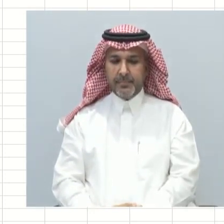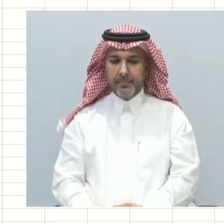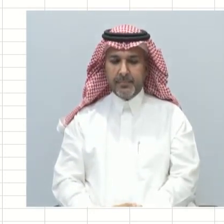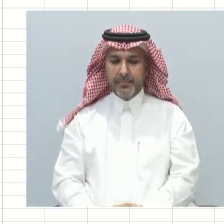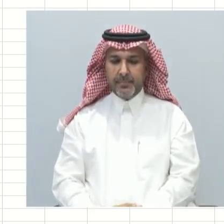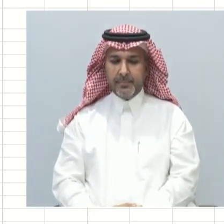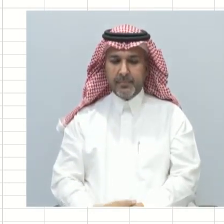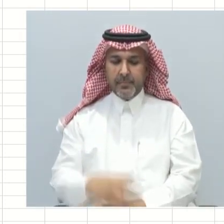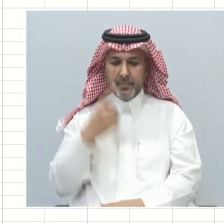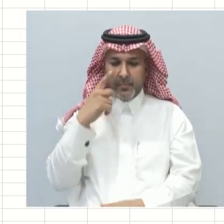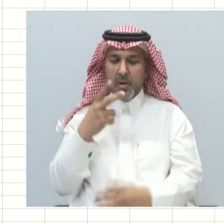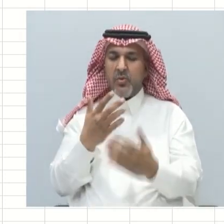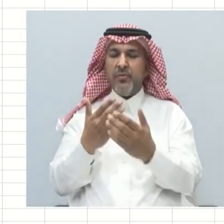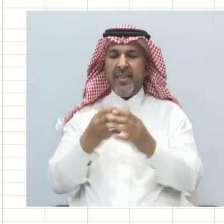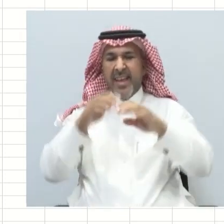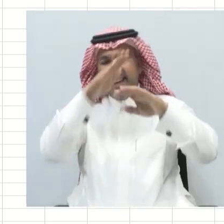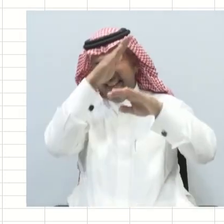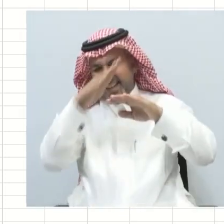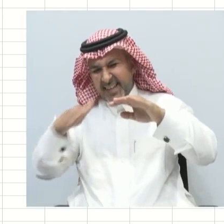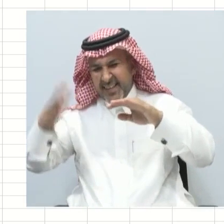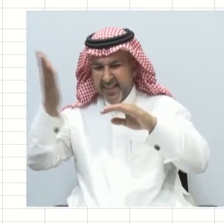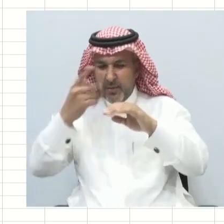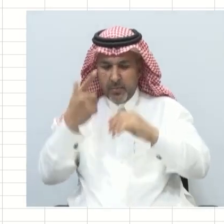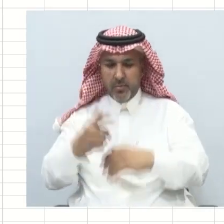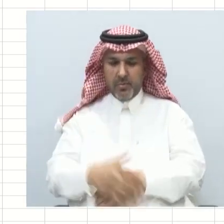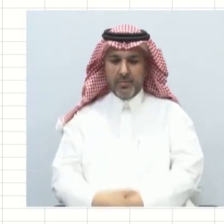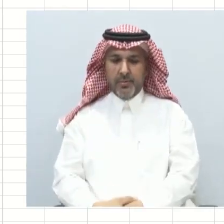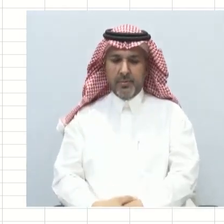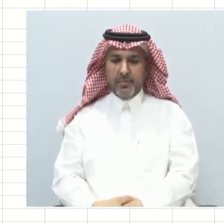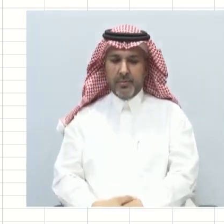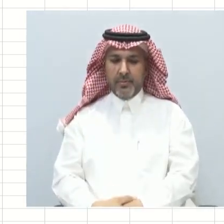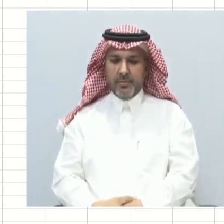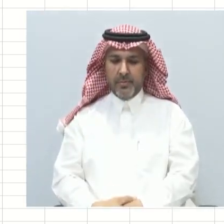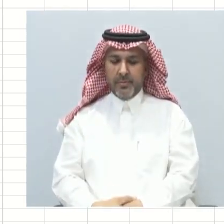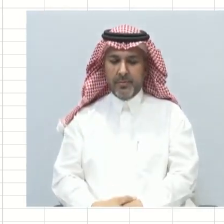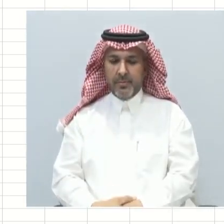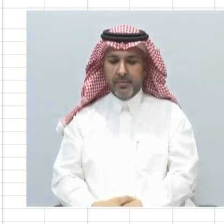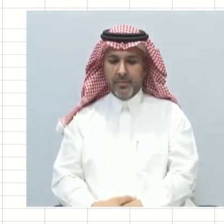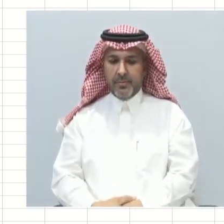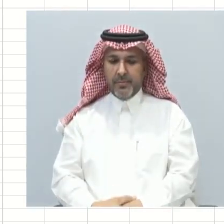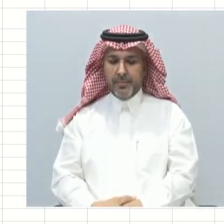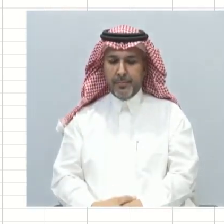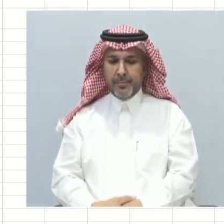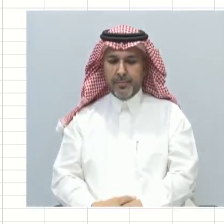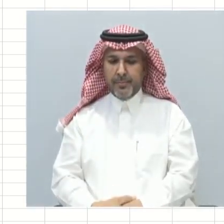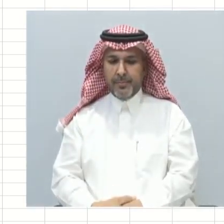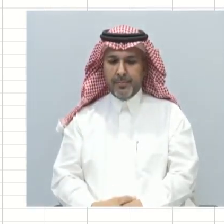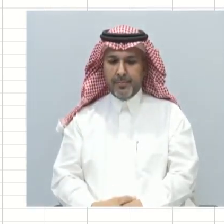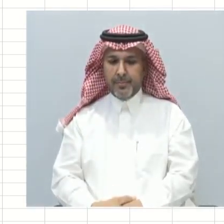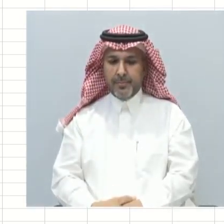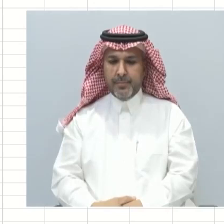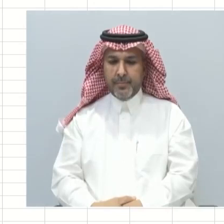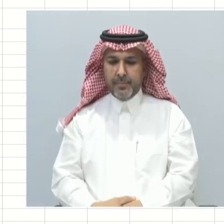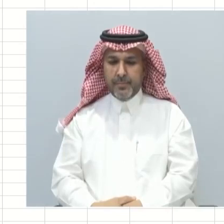او خط الانحدار من خلال يعني هذه الايقونه طبعا هذه تحدد فيها الشكل هنا